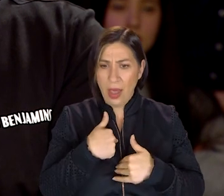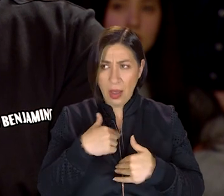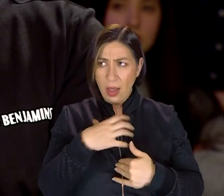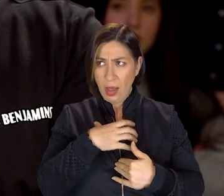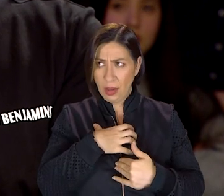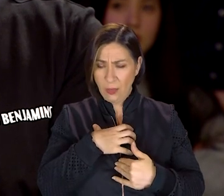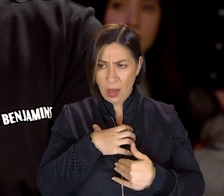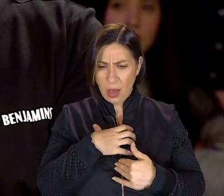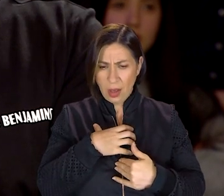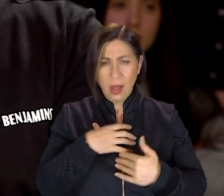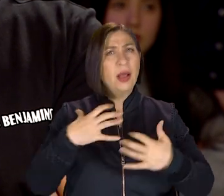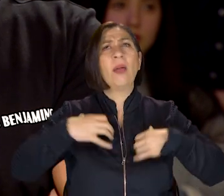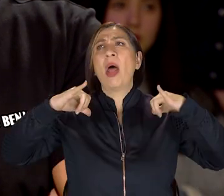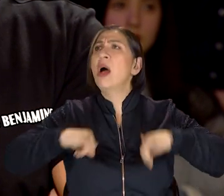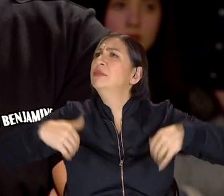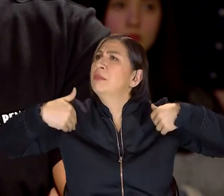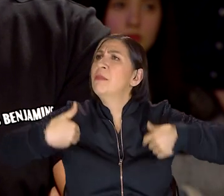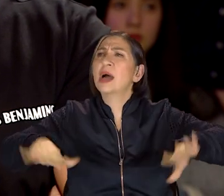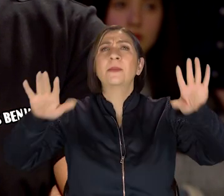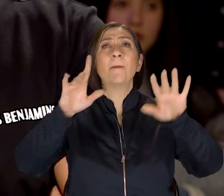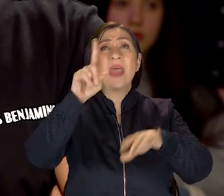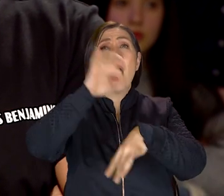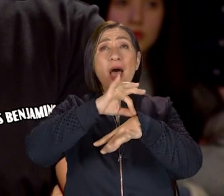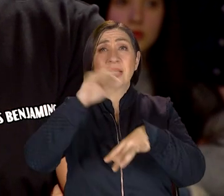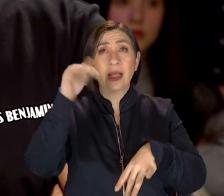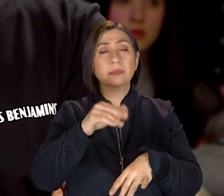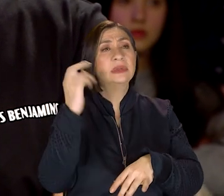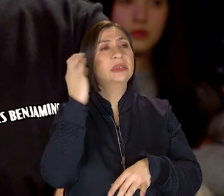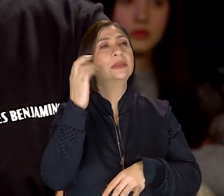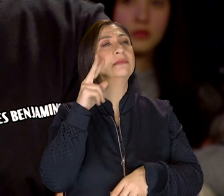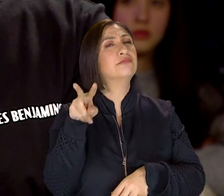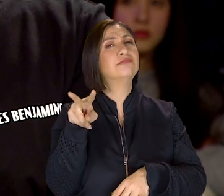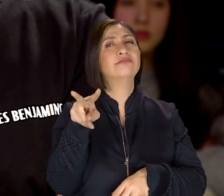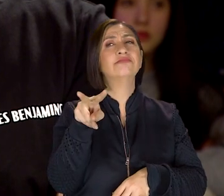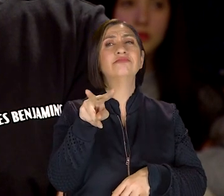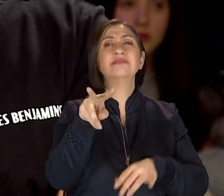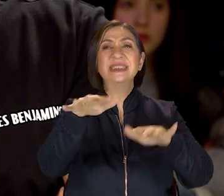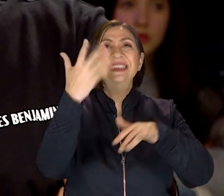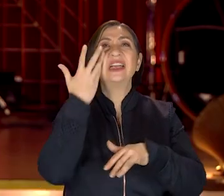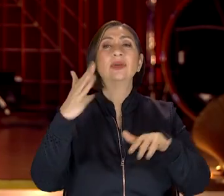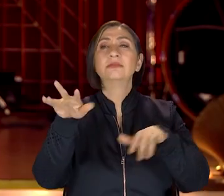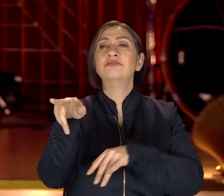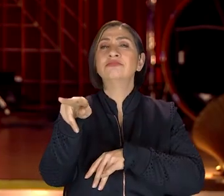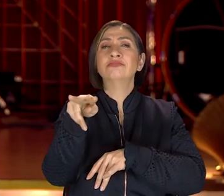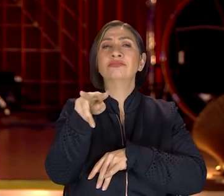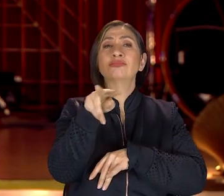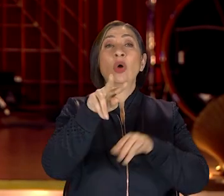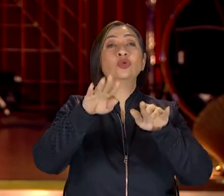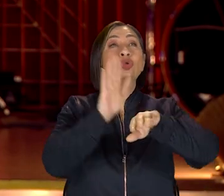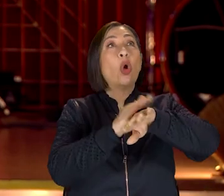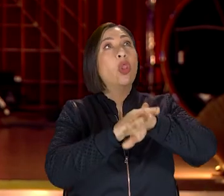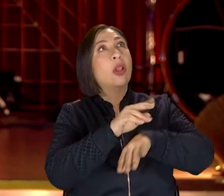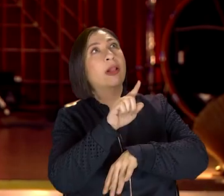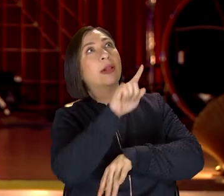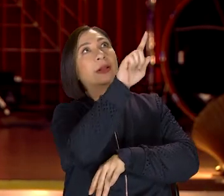kendimi akışa kaptırmıştım ve bir an geldi dinleyicilere baktım uzun uzun. Gözüm sol üst